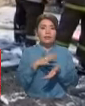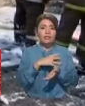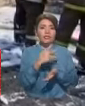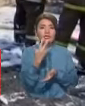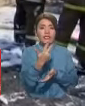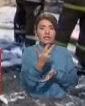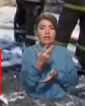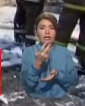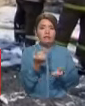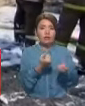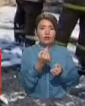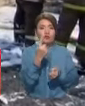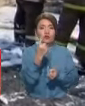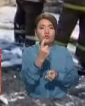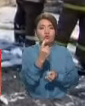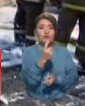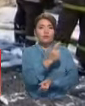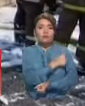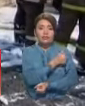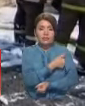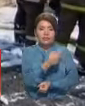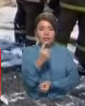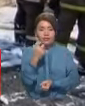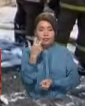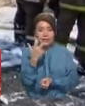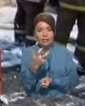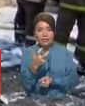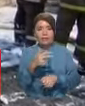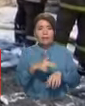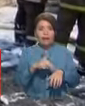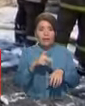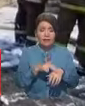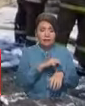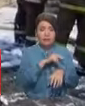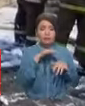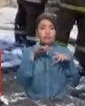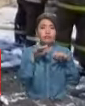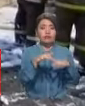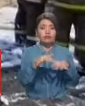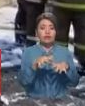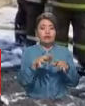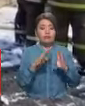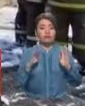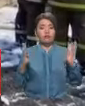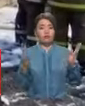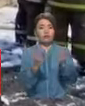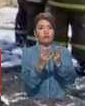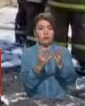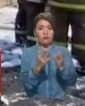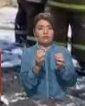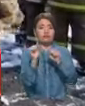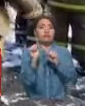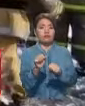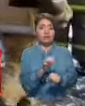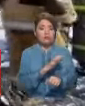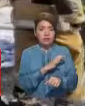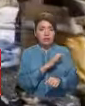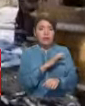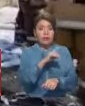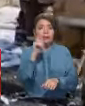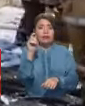автомашины скорой медицинской помощи, а также сотрудники департамента полиции для оцепления места пожара. По прибытию